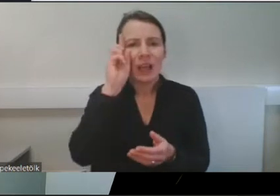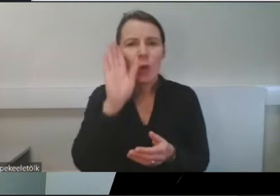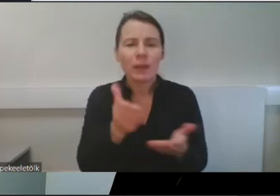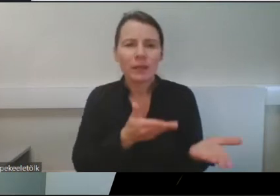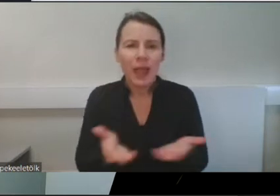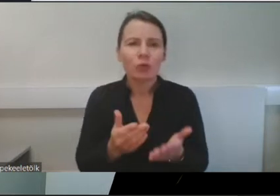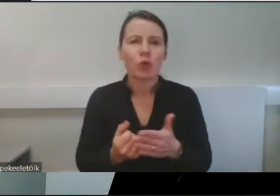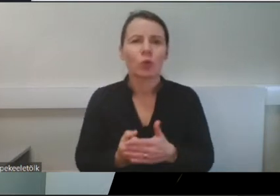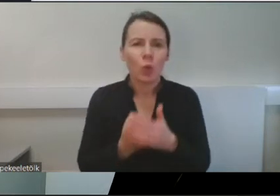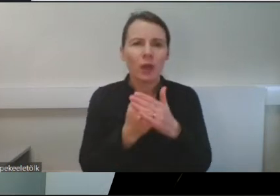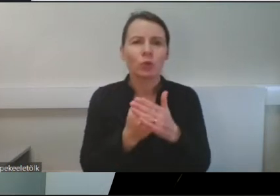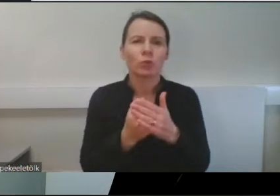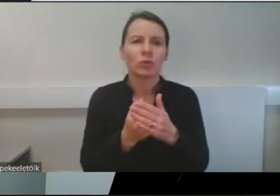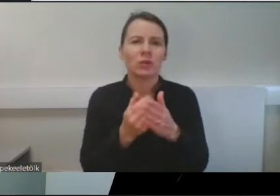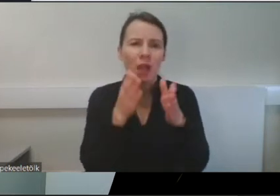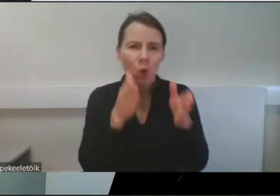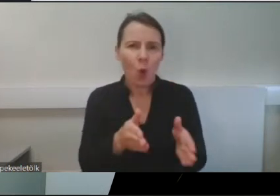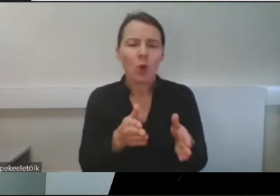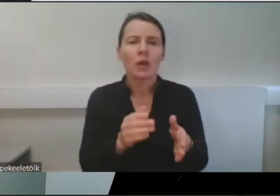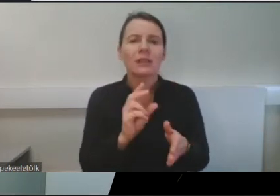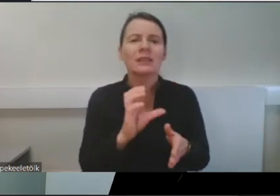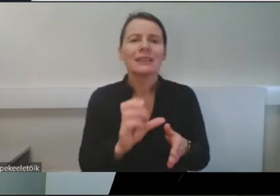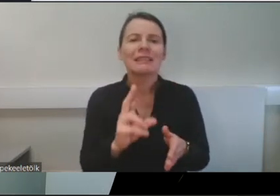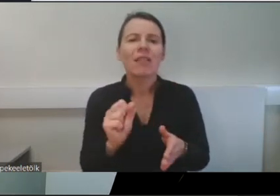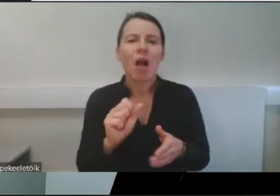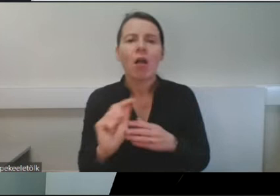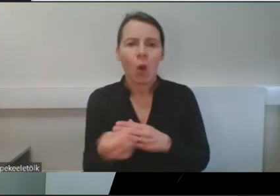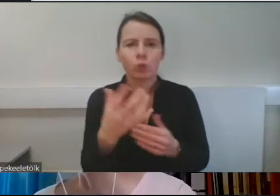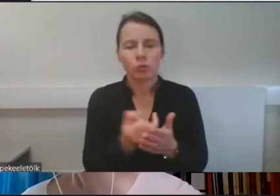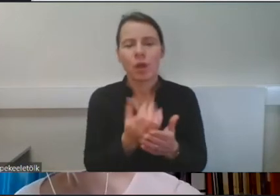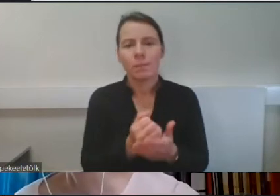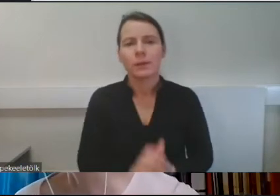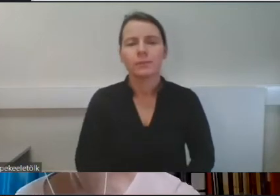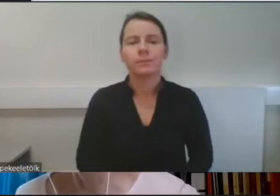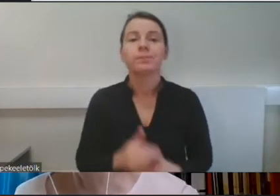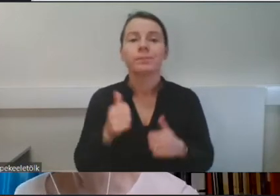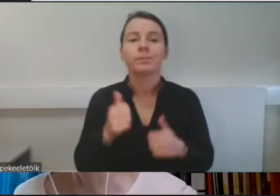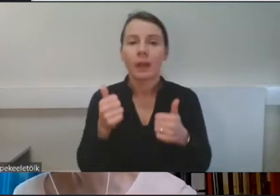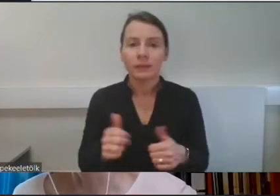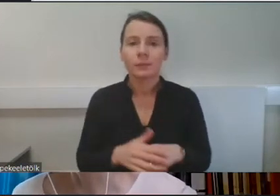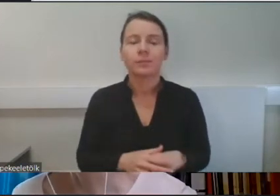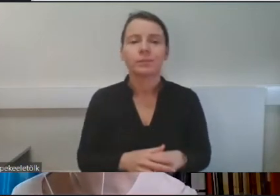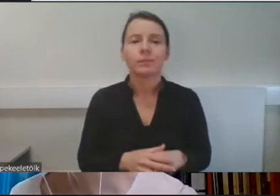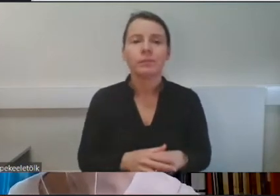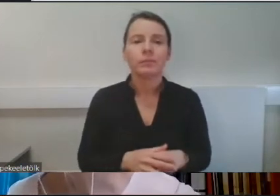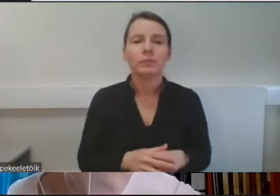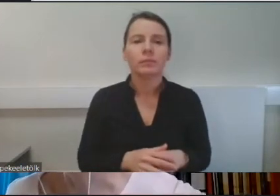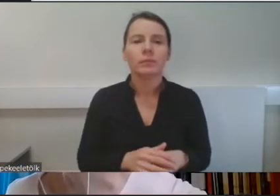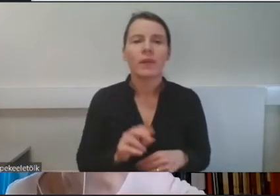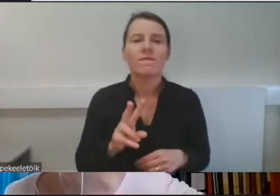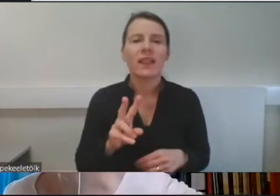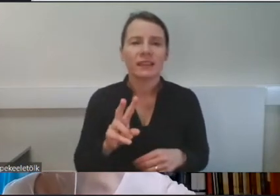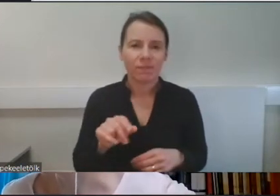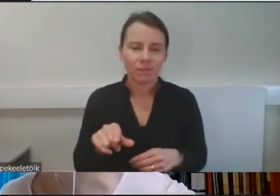Tiina oskata vastata täpselt. Ja soolõige on